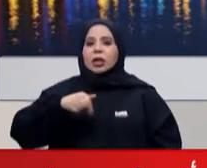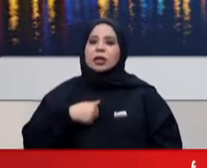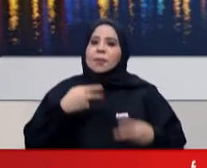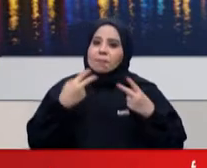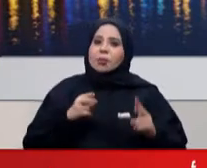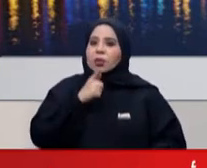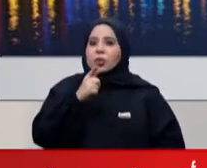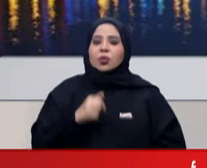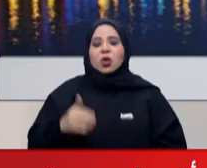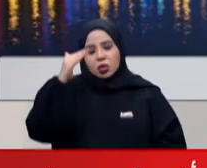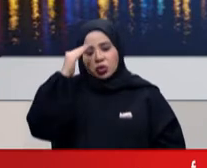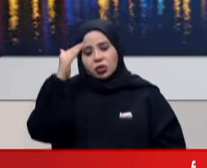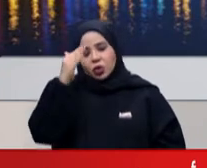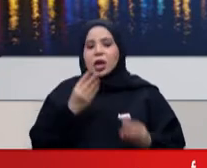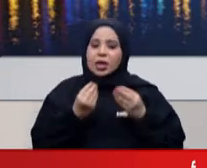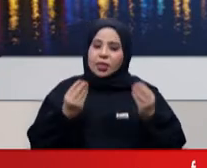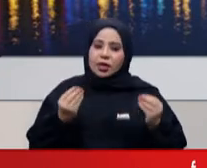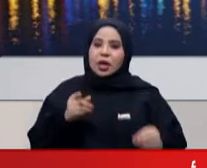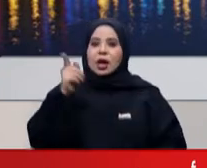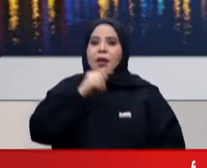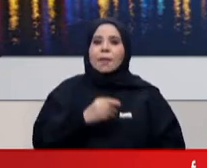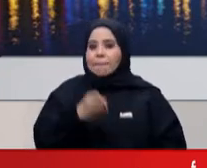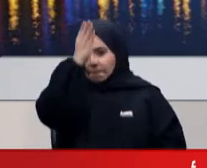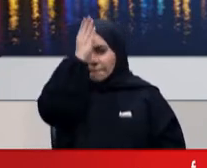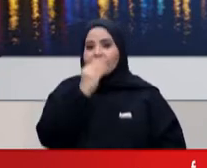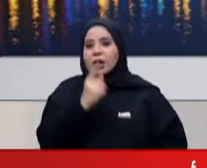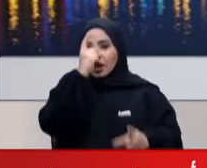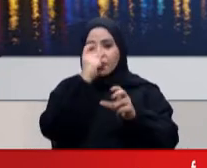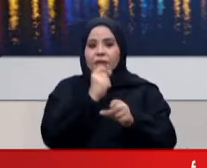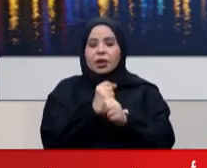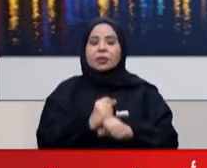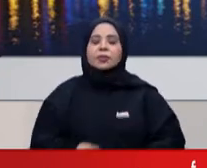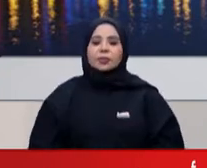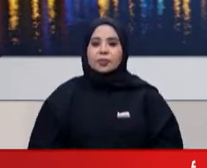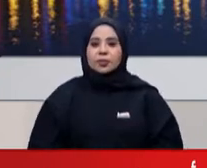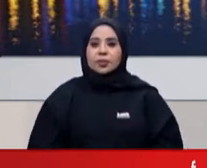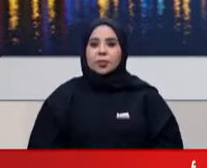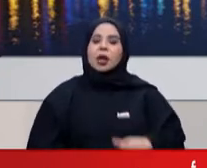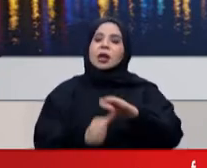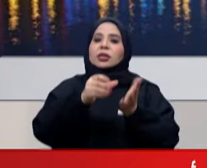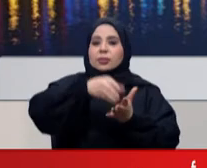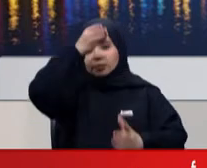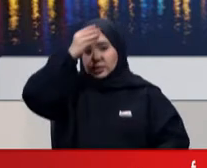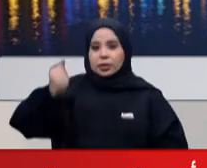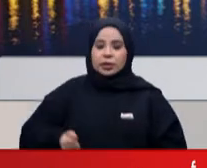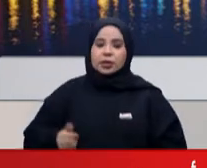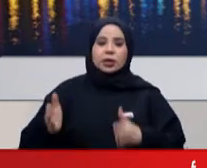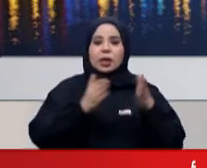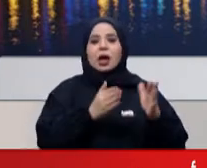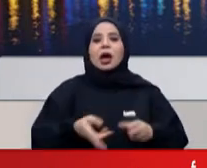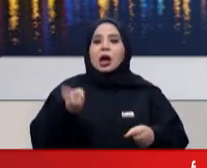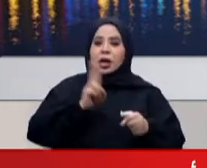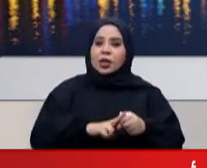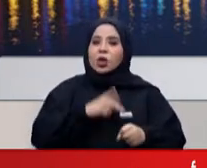أرفع أسمى آيات الشكر والامتنان إلى مقام حضرة صاحب الجلالة الملك حمد بن عيسى آل خليفة آهل بيت مفدى حفظ الله ورعاه